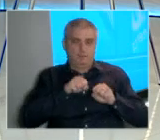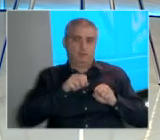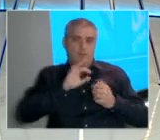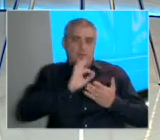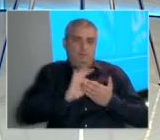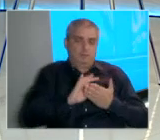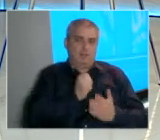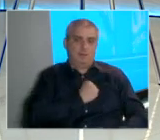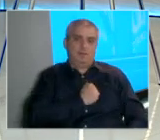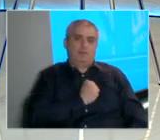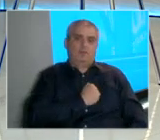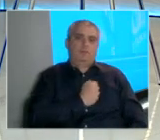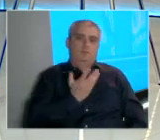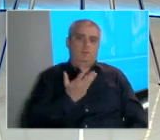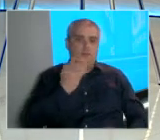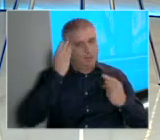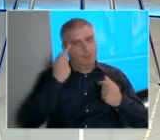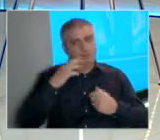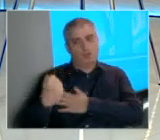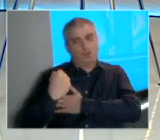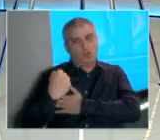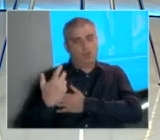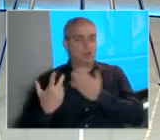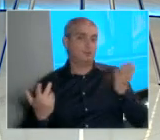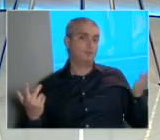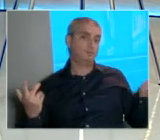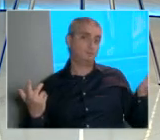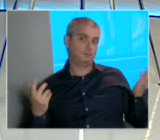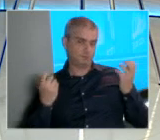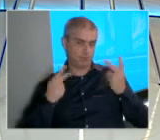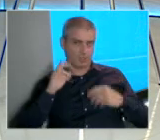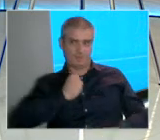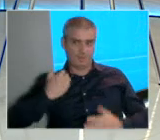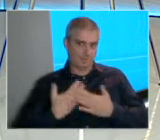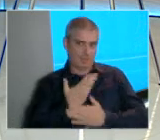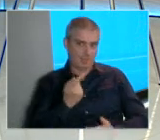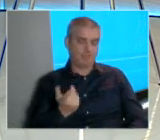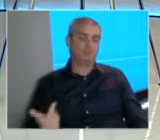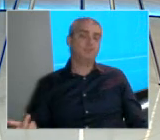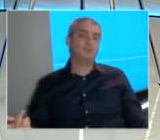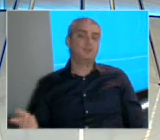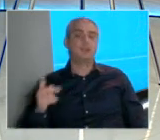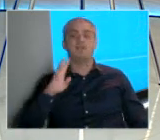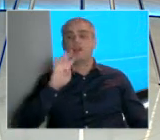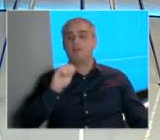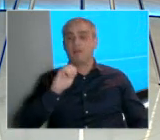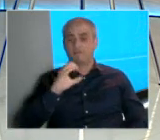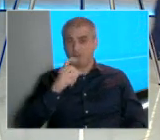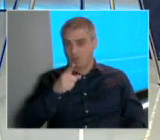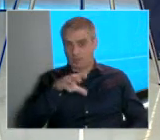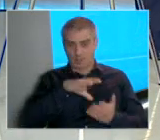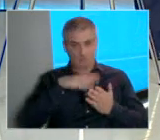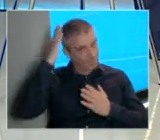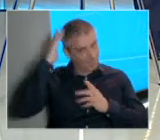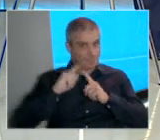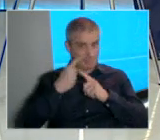את המשרד הדתות, שכנראה לחרדים יהיו יותר כוח בכנסת הבאה, בטח יותר מהימין החדש. אבל מירב כהן מיתר כיפה ככה